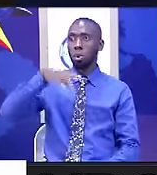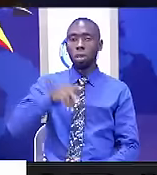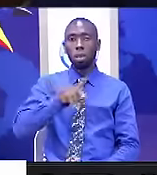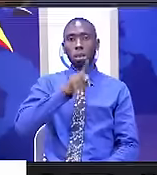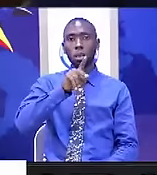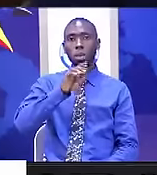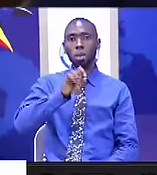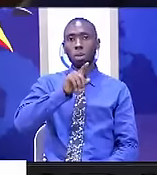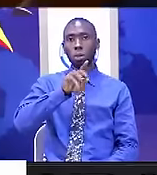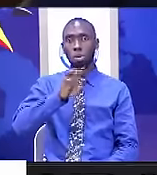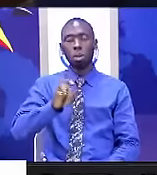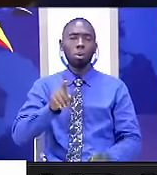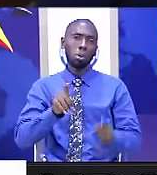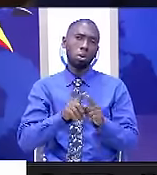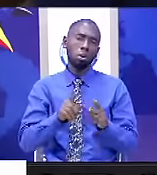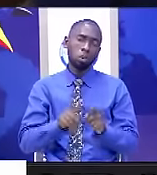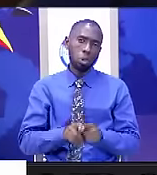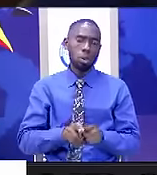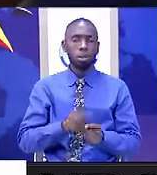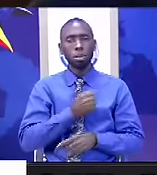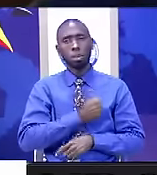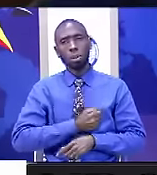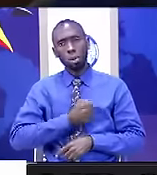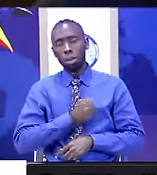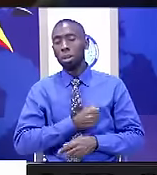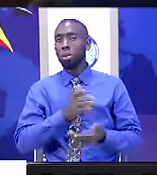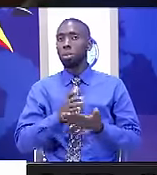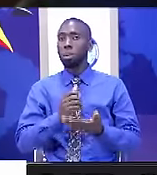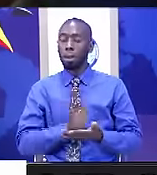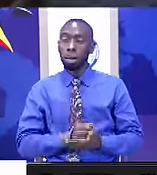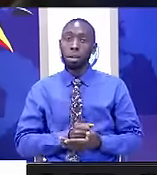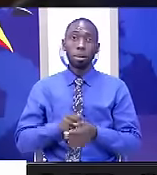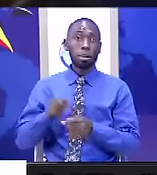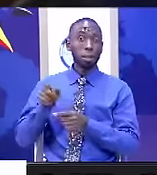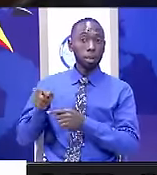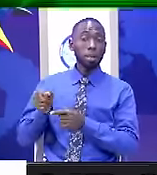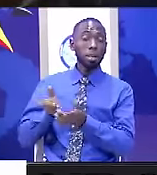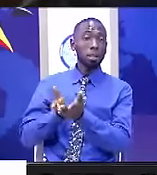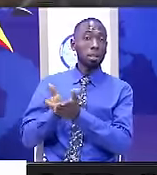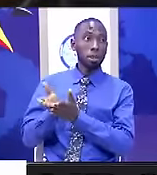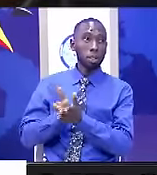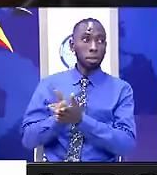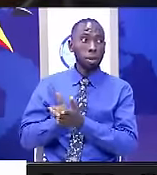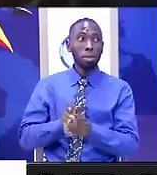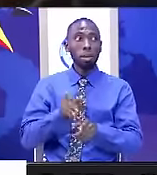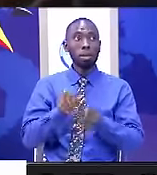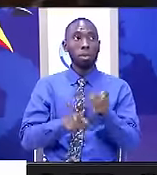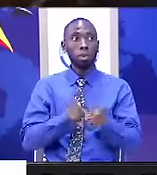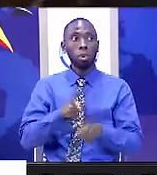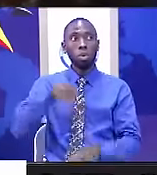nabo bongere okumukungubagira kubanga gy'abadde asinziira okuweereza